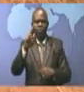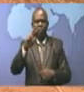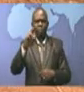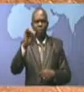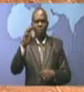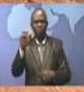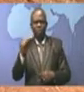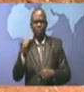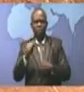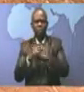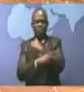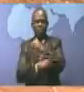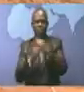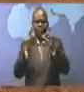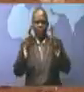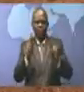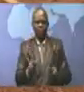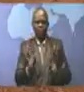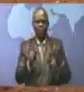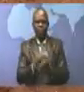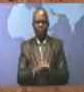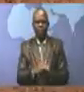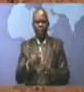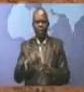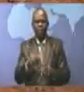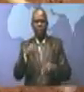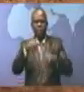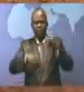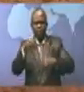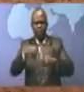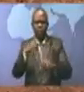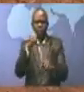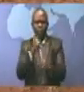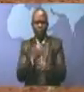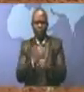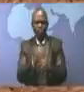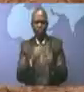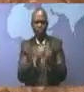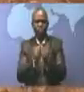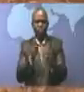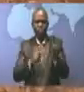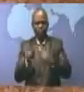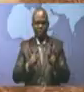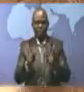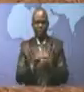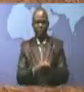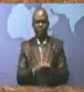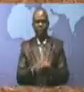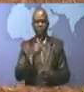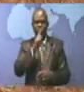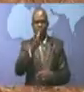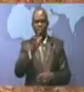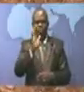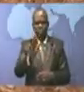pour y apporter sa pierre angulaire. Cette route va contribuer au développement de cette localité. Et dans son discours